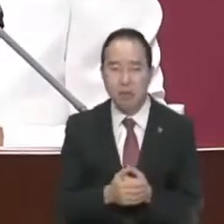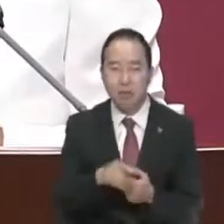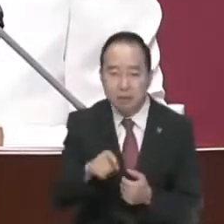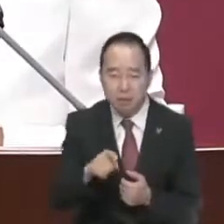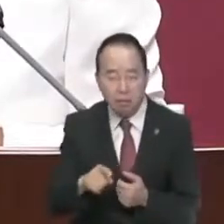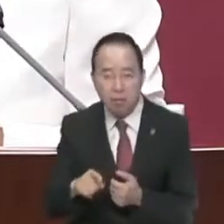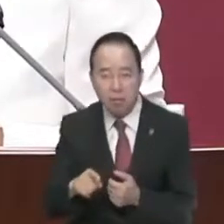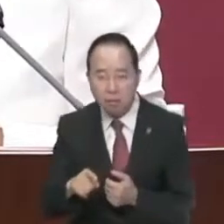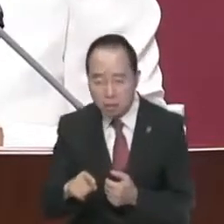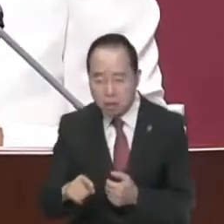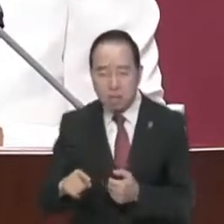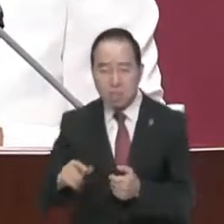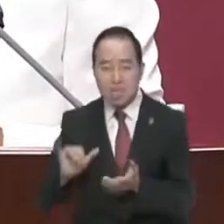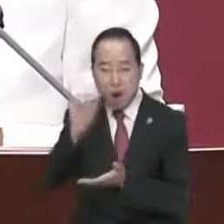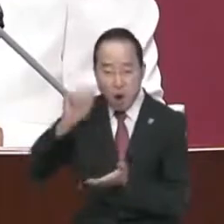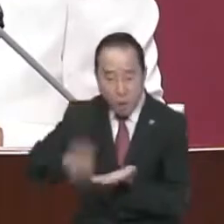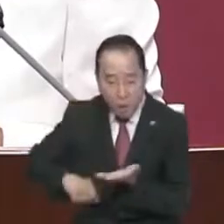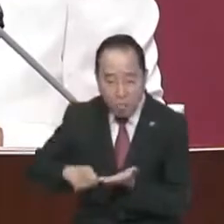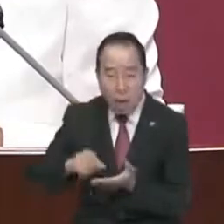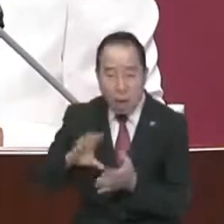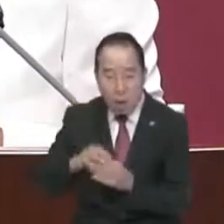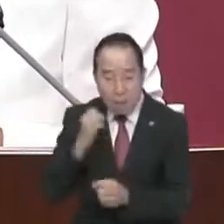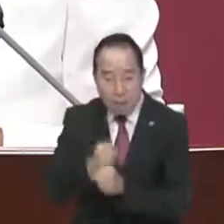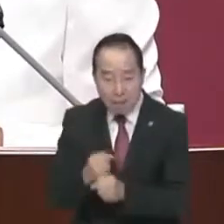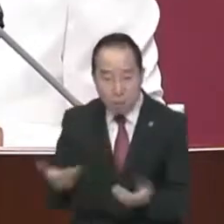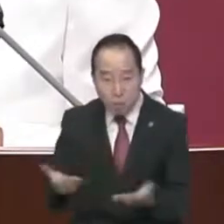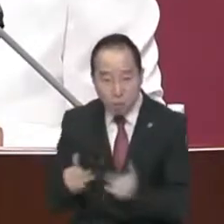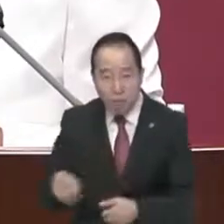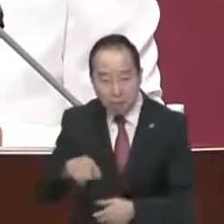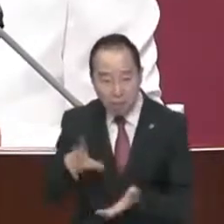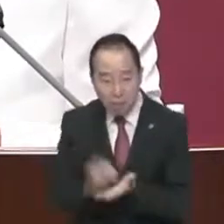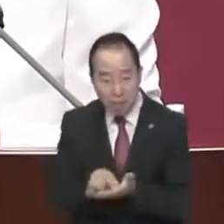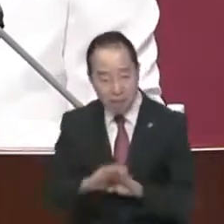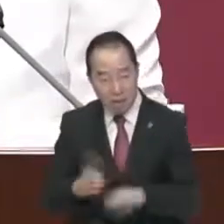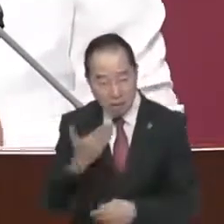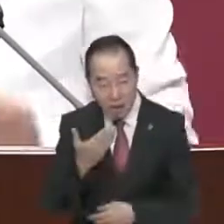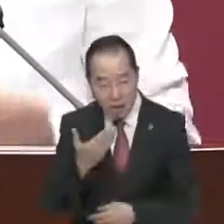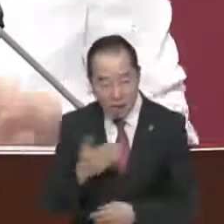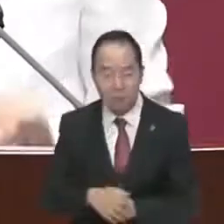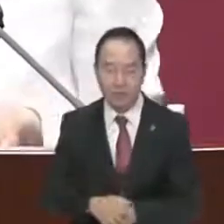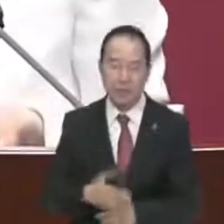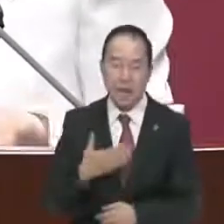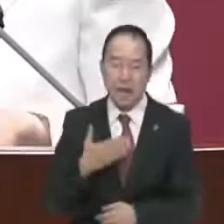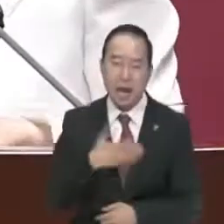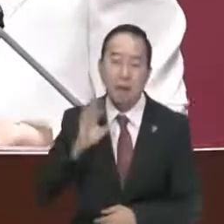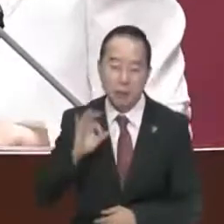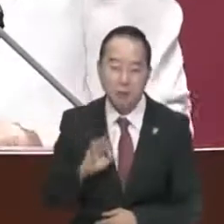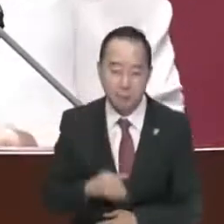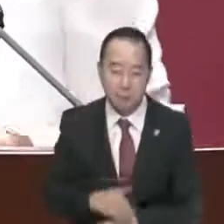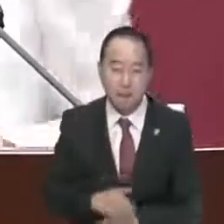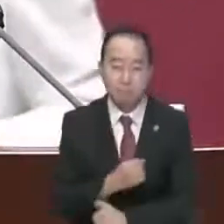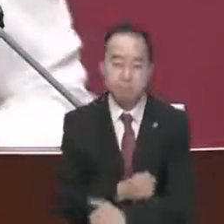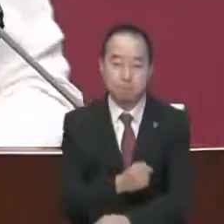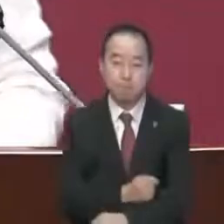여권 발급 노동자들의 정규직 전환 검토해 주시겠습니까? 한번 알아보겠습니다. 네. 고생하셨습니다. 예.